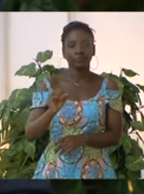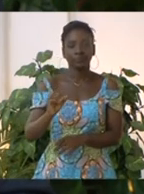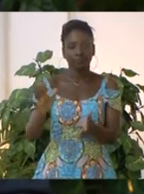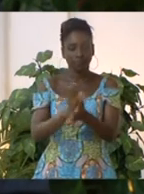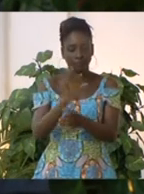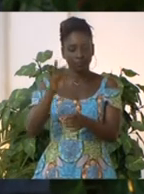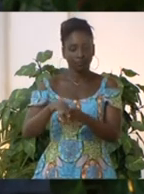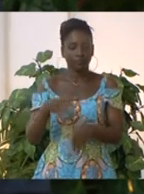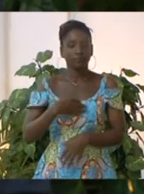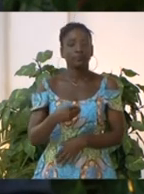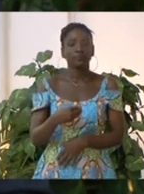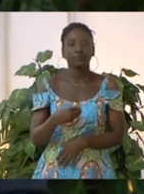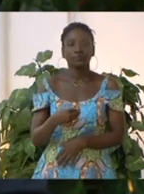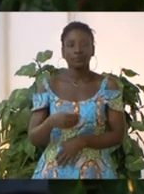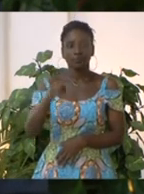Bulletin blanc,